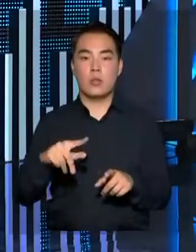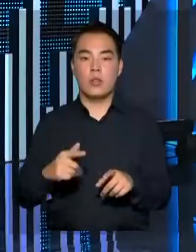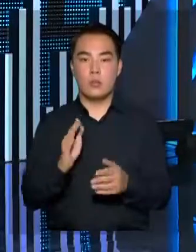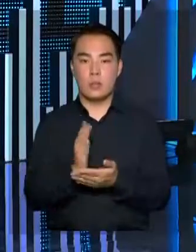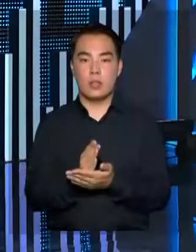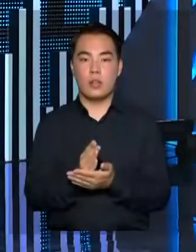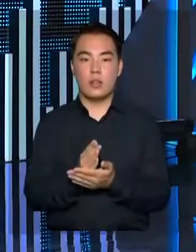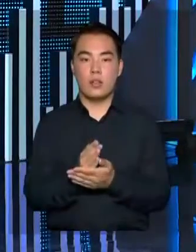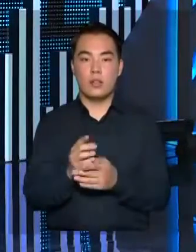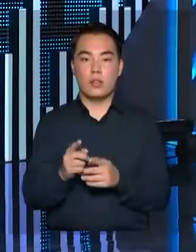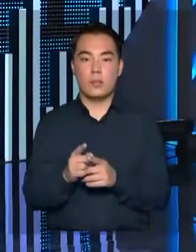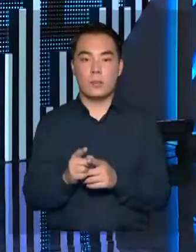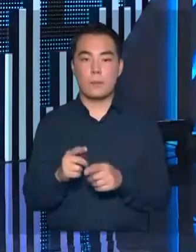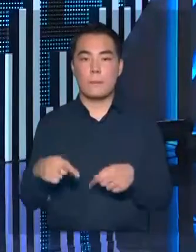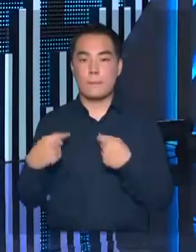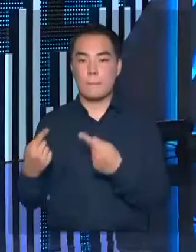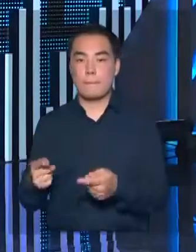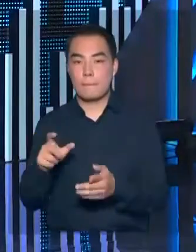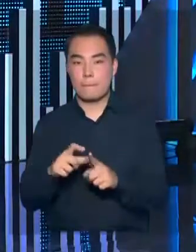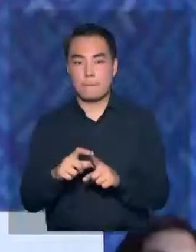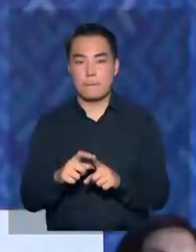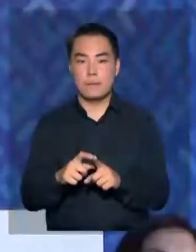Толығырақ өңірдегі тілшіміз жалғастырады.